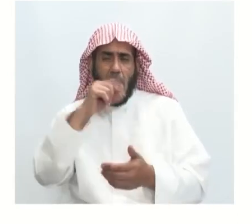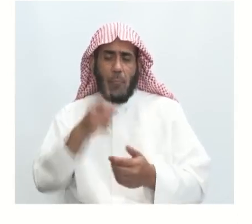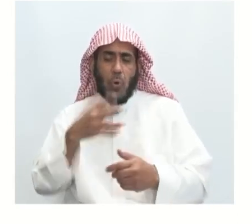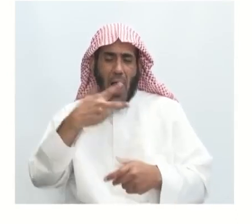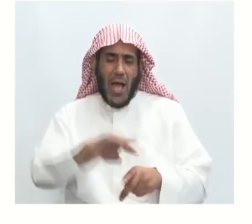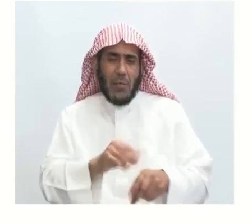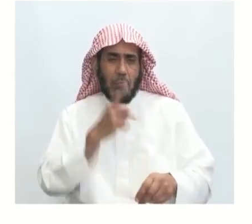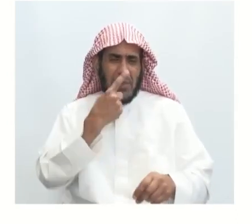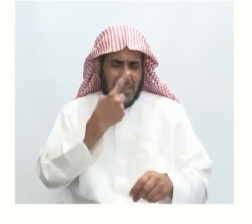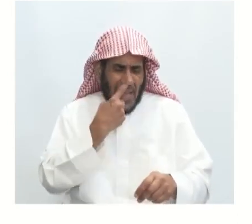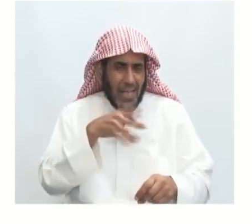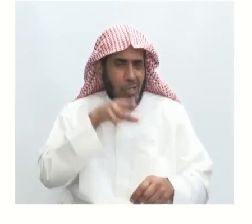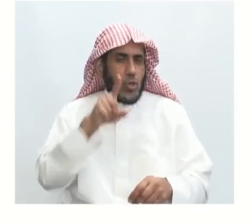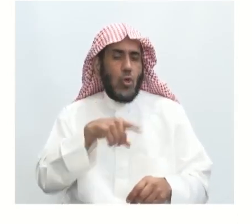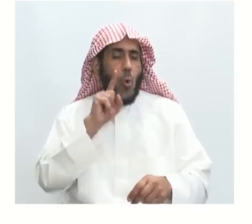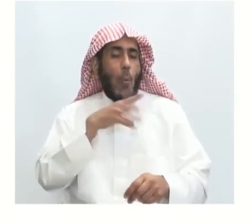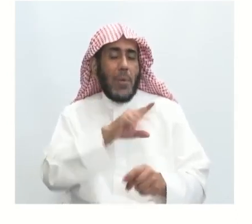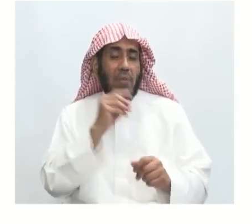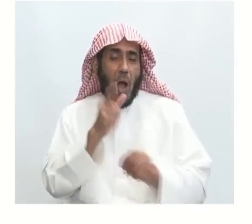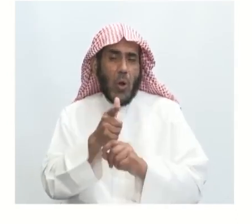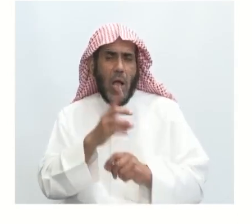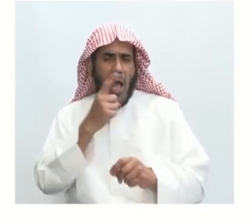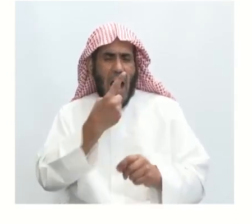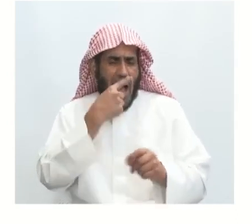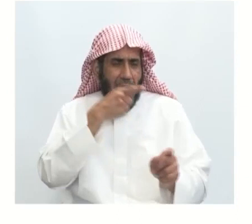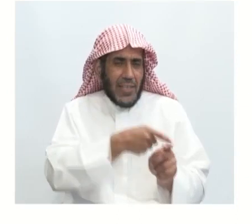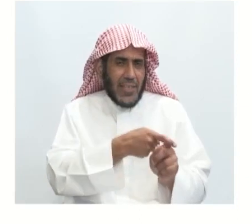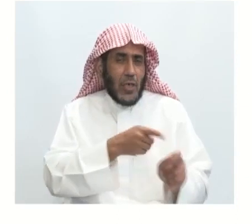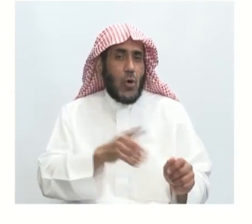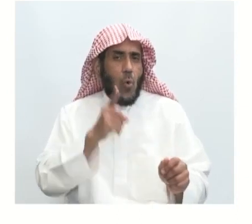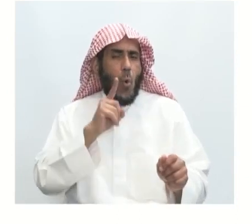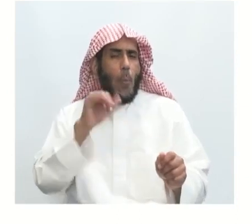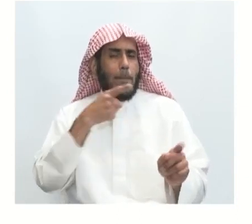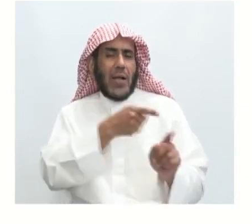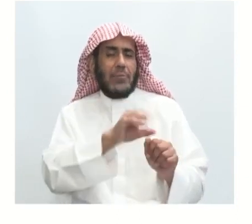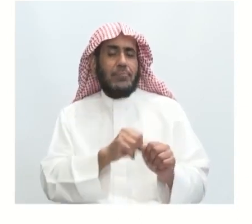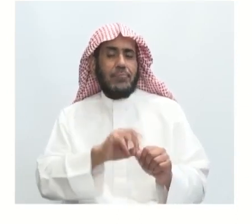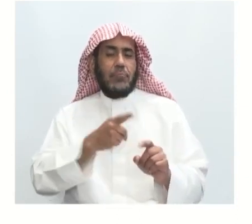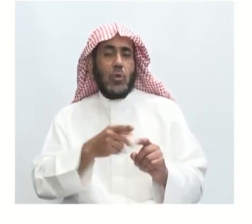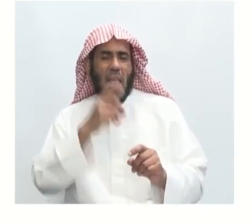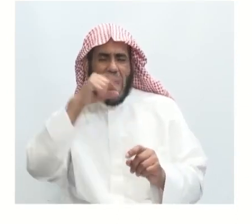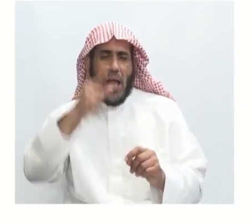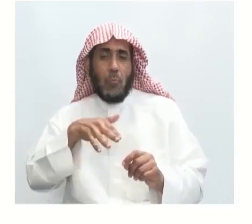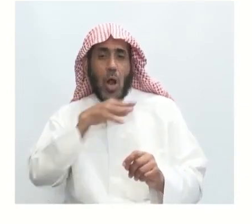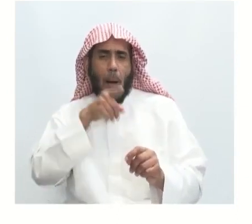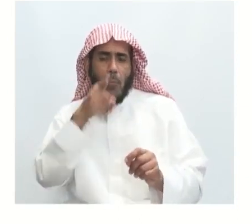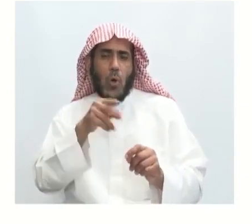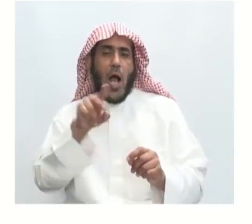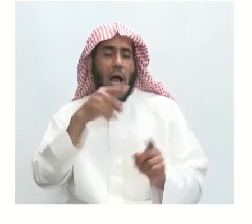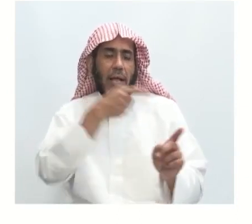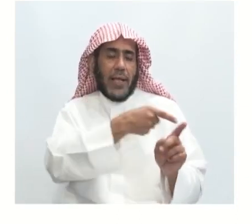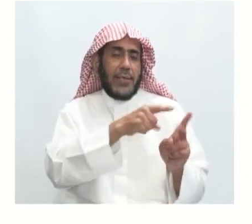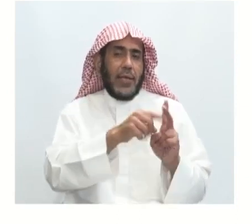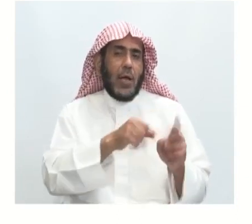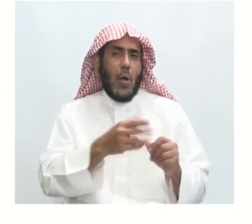بطاعه امك في قولك قطع امك او حين يامر ابوك اخيك